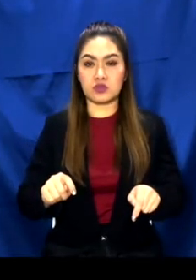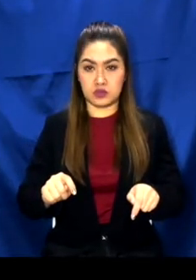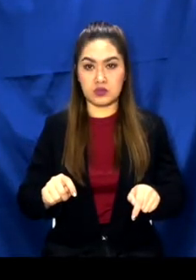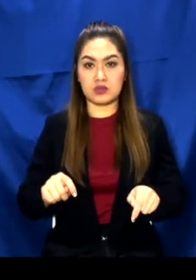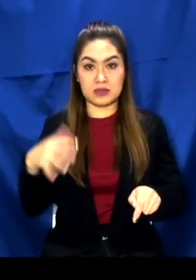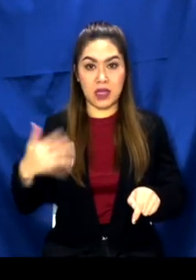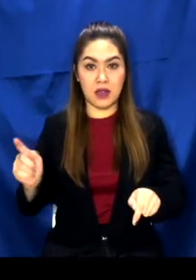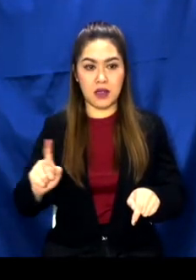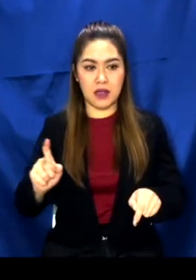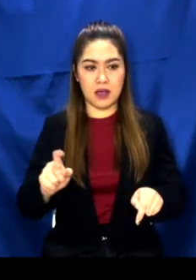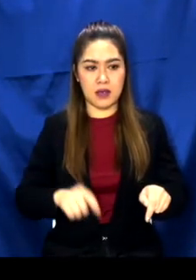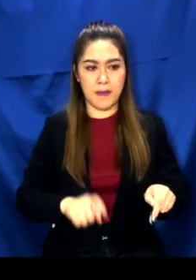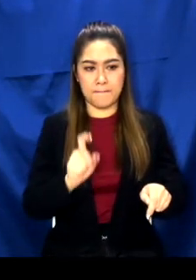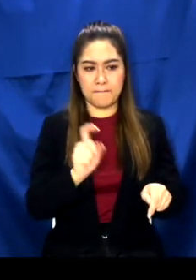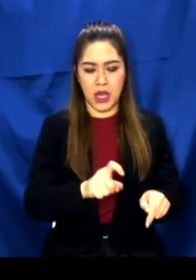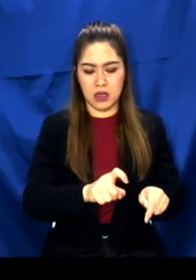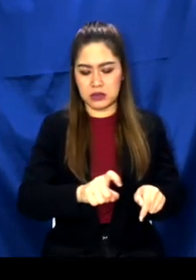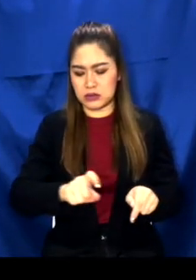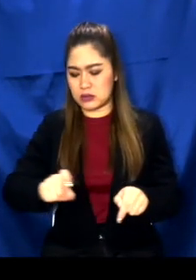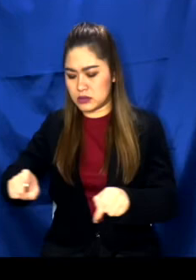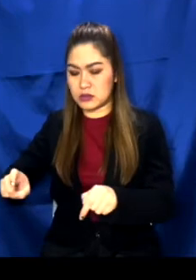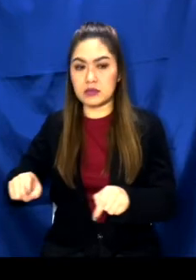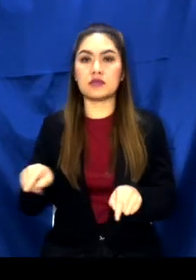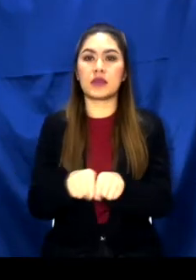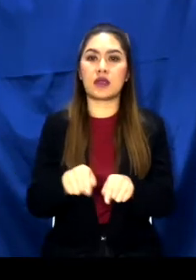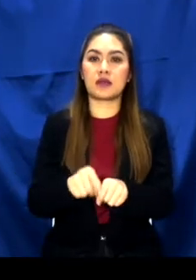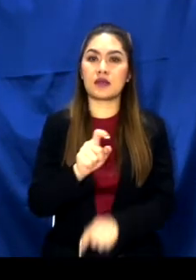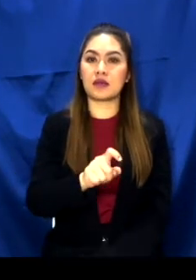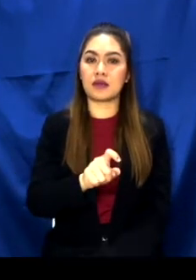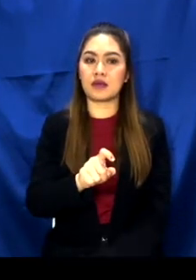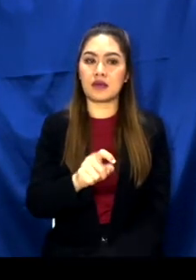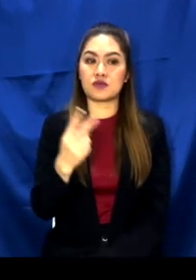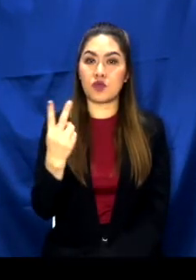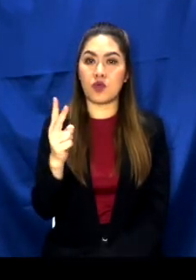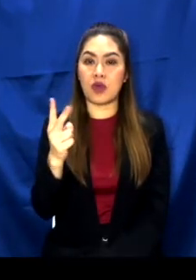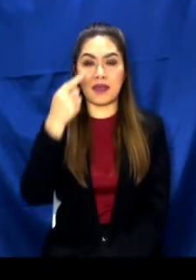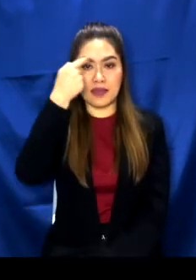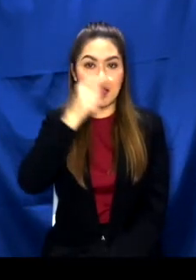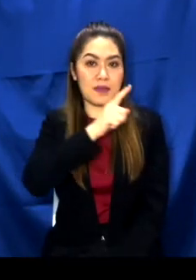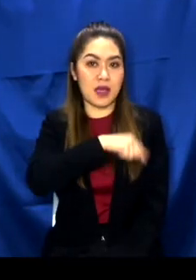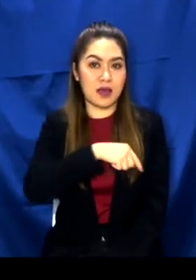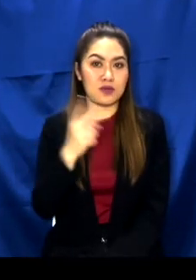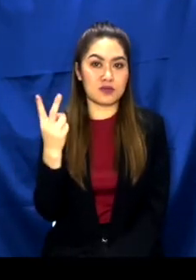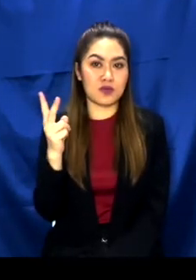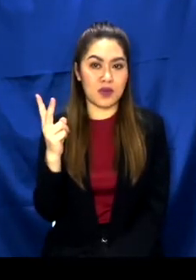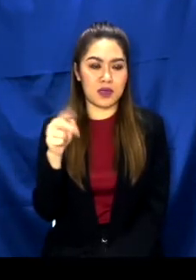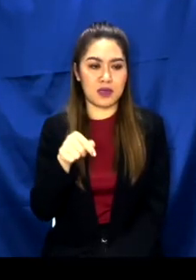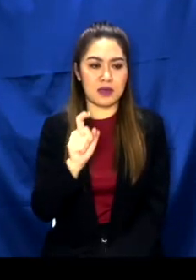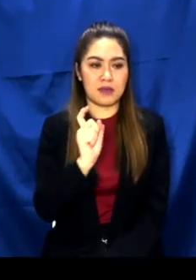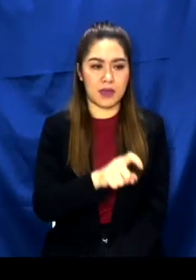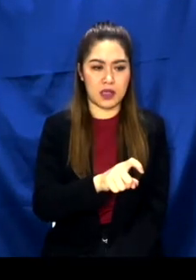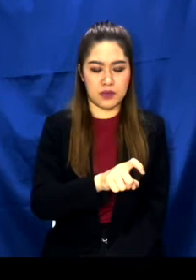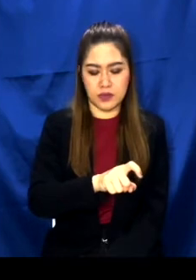วจากนั้นให้เราลากออกมาเห็นไหมคะว่ามันจะขึ้นลูกศร2อันก็คือสีดำกับสีขาวนะคะอันนี้เราก็ลากออกม